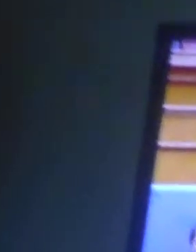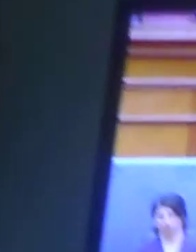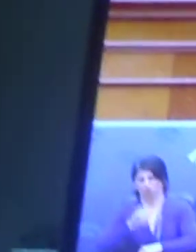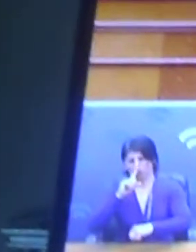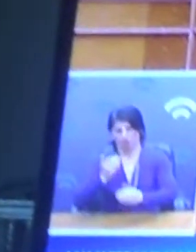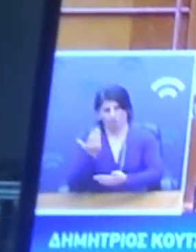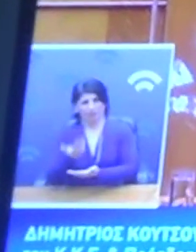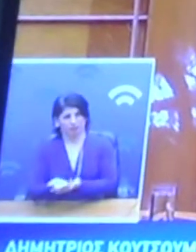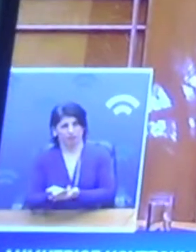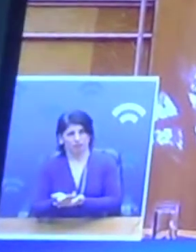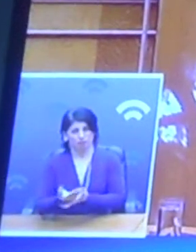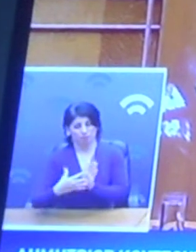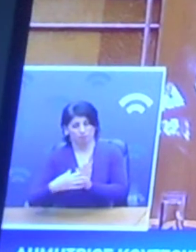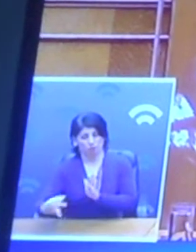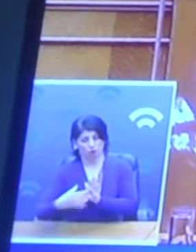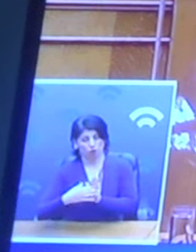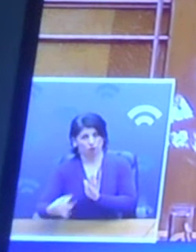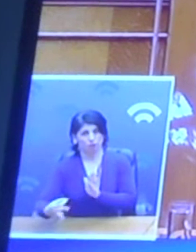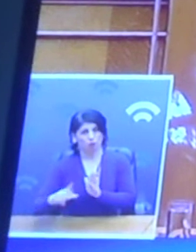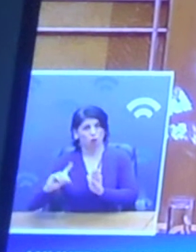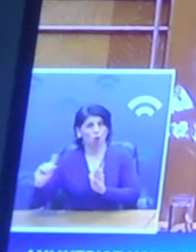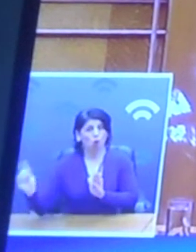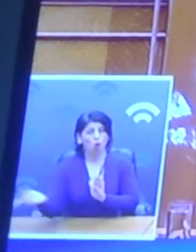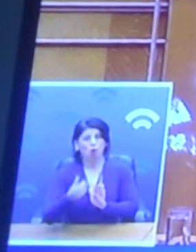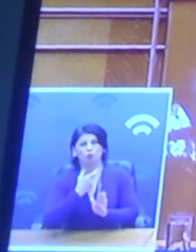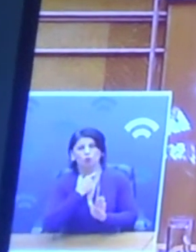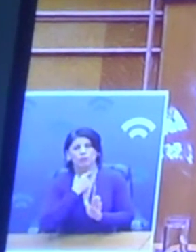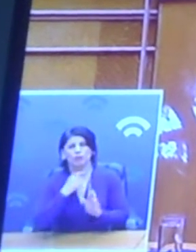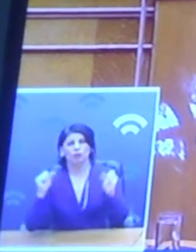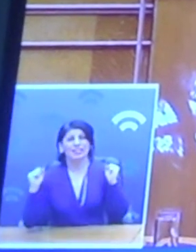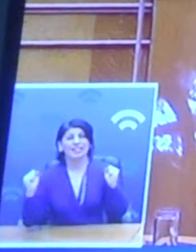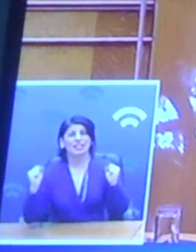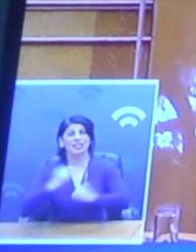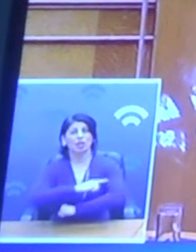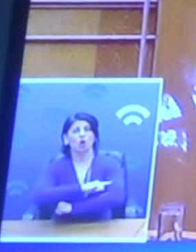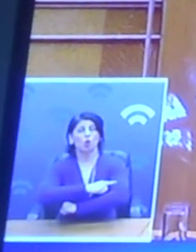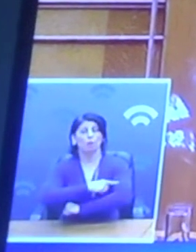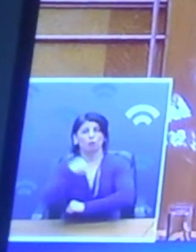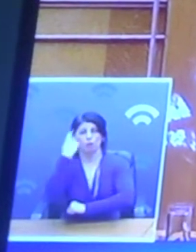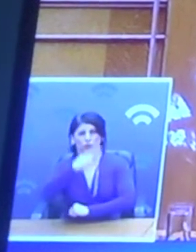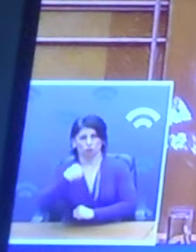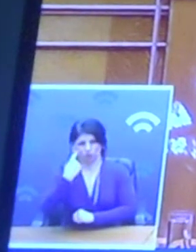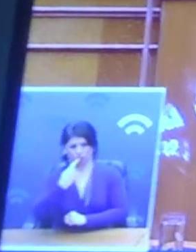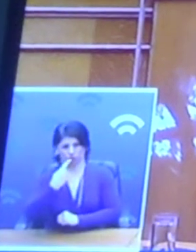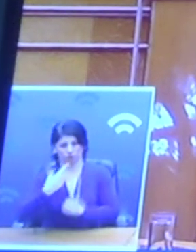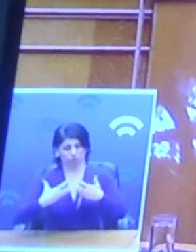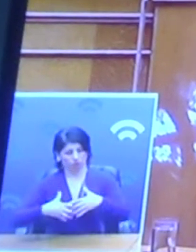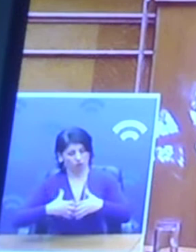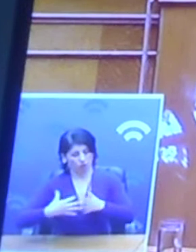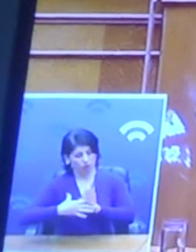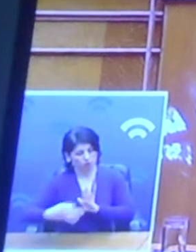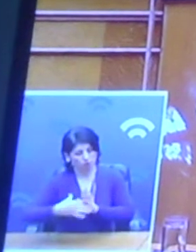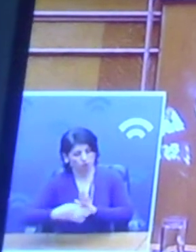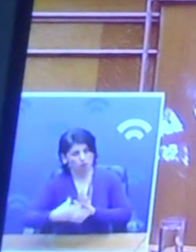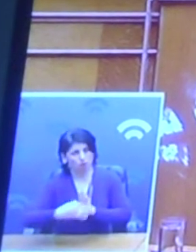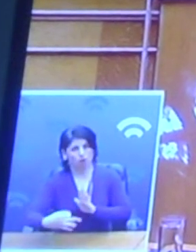να γίνουν προσλήψεις όλου του αναγκαίου υγειονομικού προσωπικού, να εξοπλιστούν τα νοσοκομεία με όλα